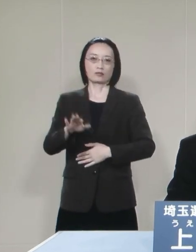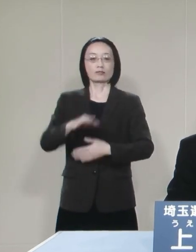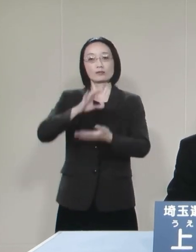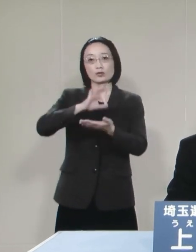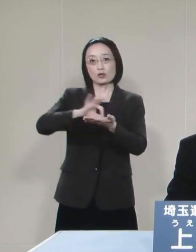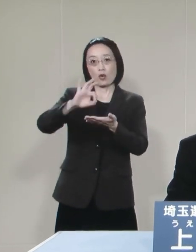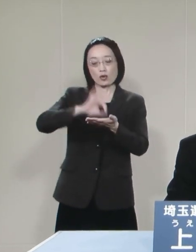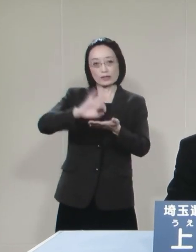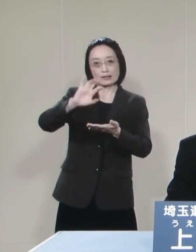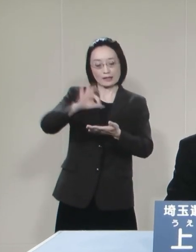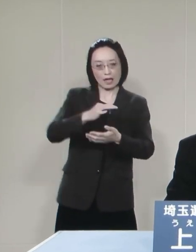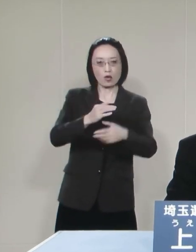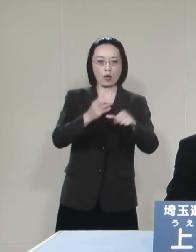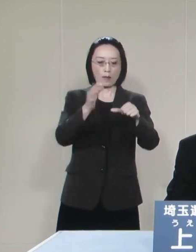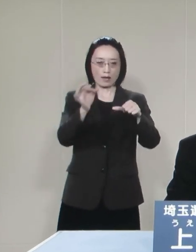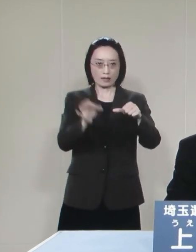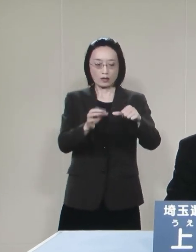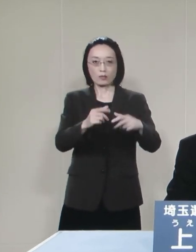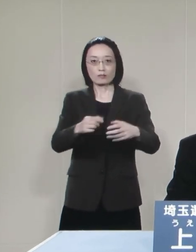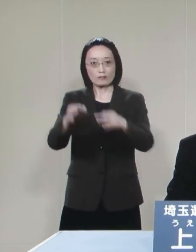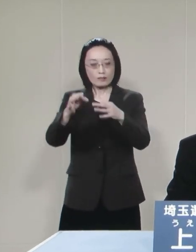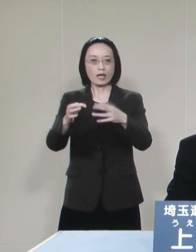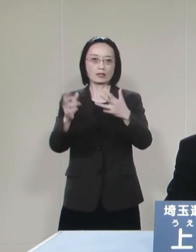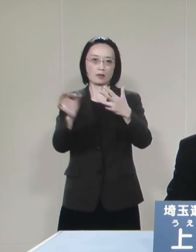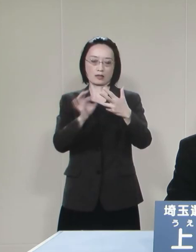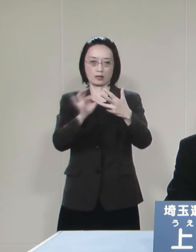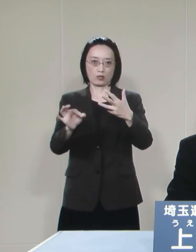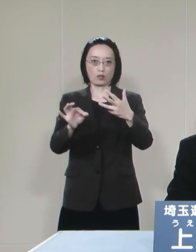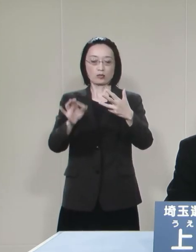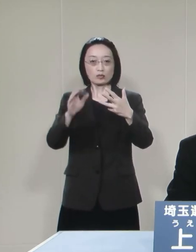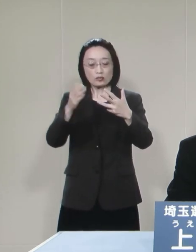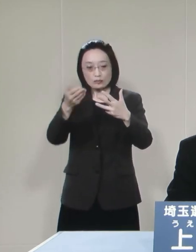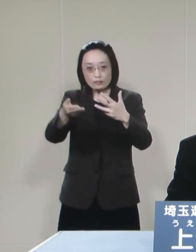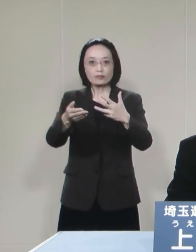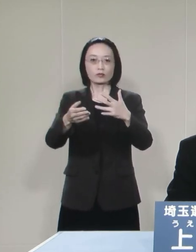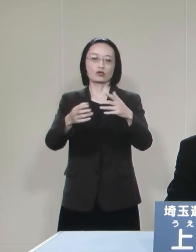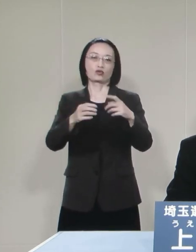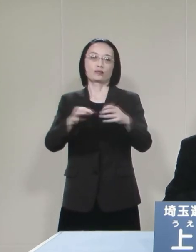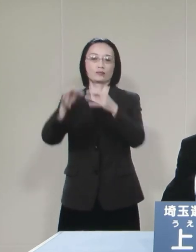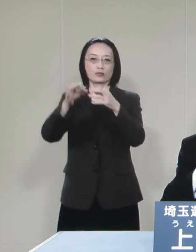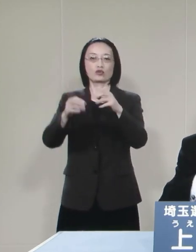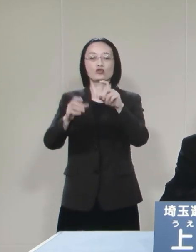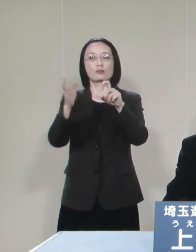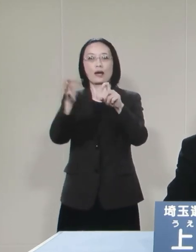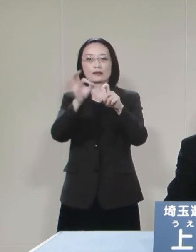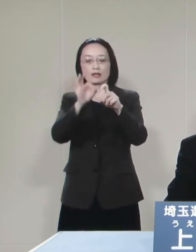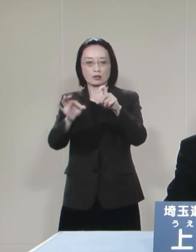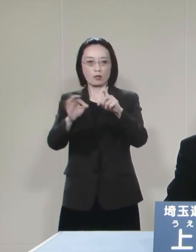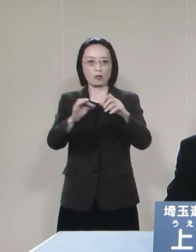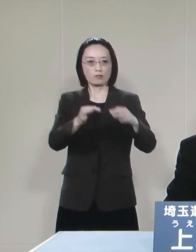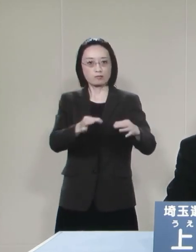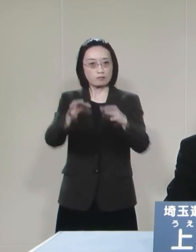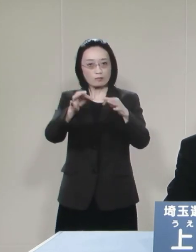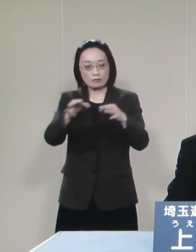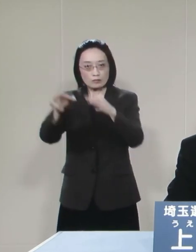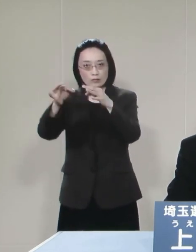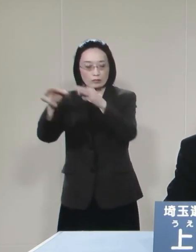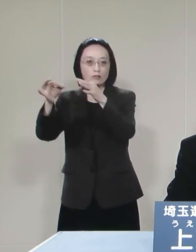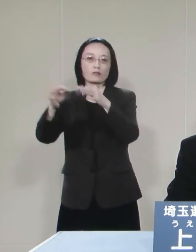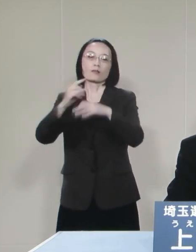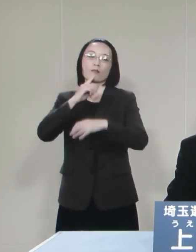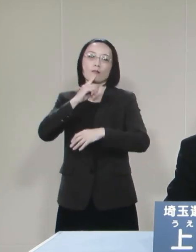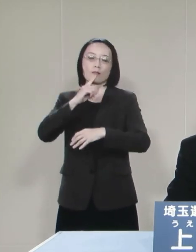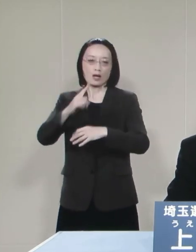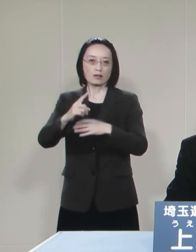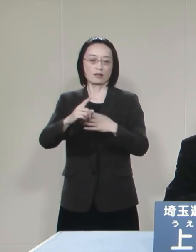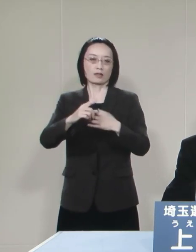が 5% から 8% に、 8% から 10% に、この引き上げはまさに